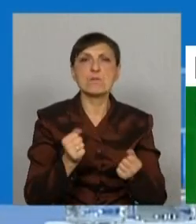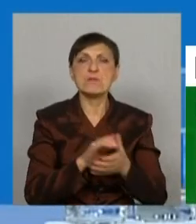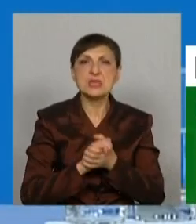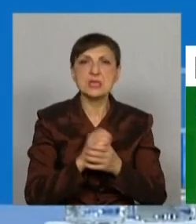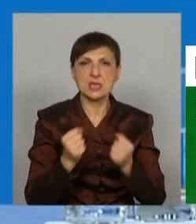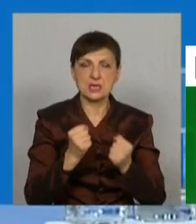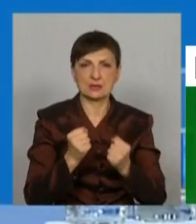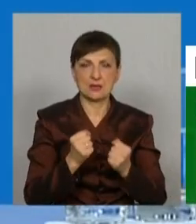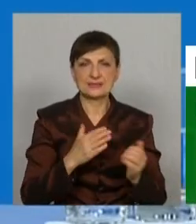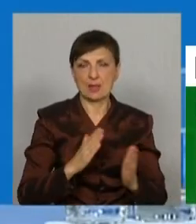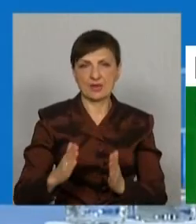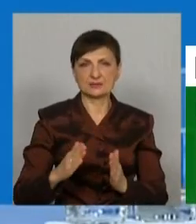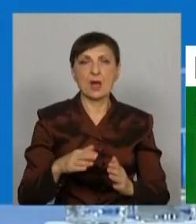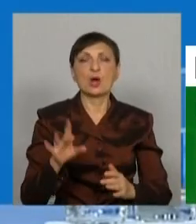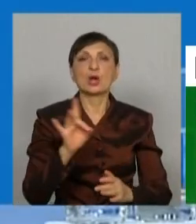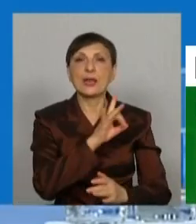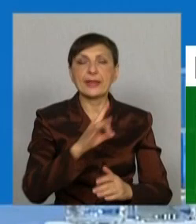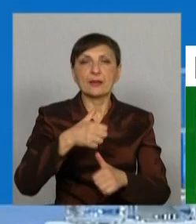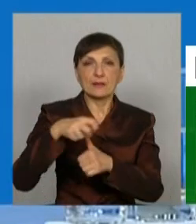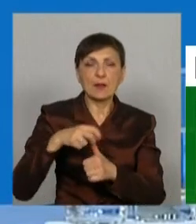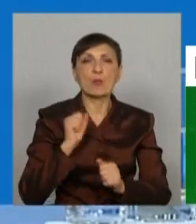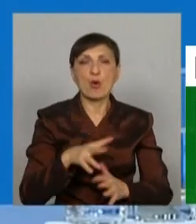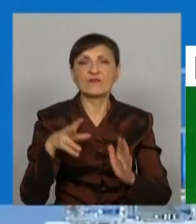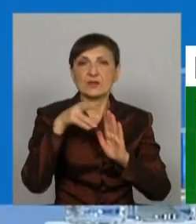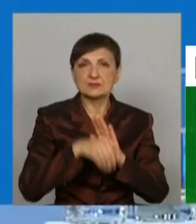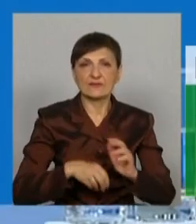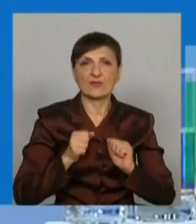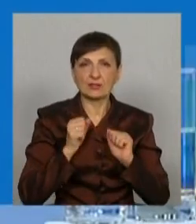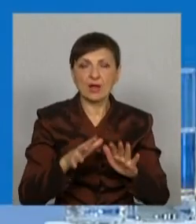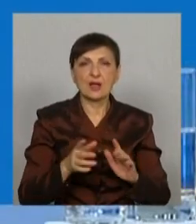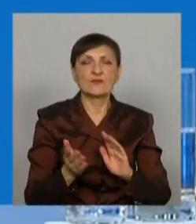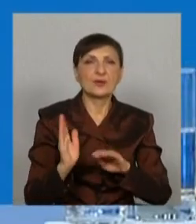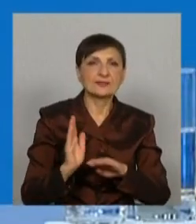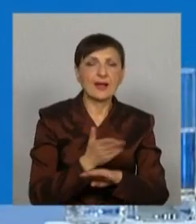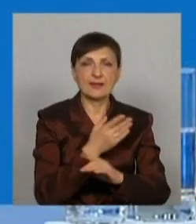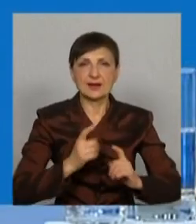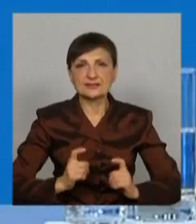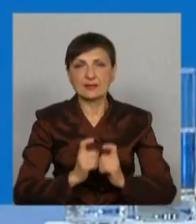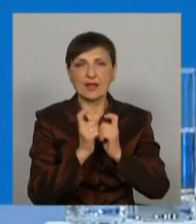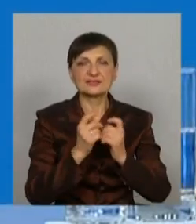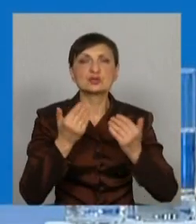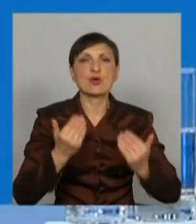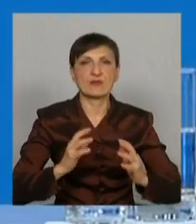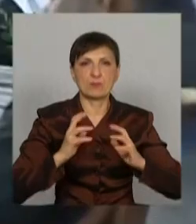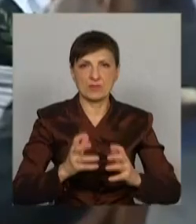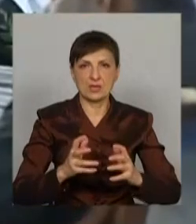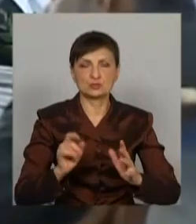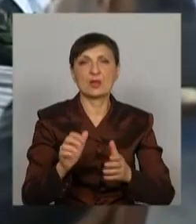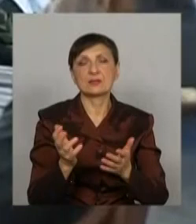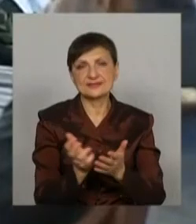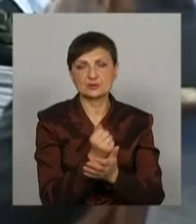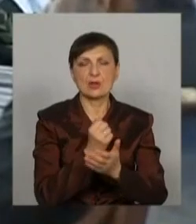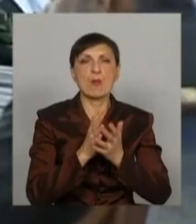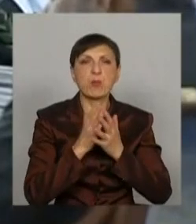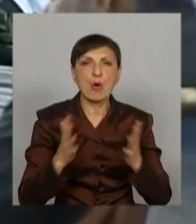убежден что духовные лидеры могут и внесут свой вклад в преодоление разногласий и разночтений современного мира и достижения